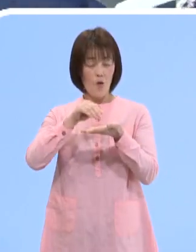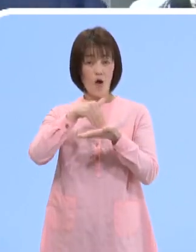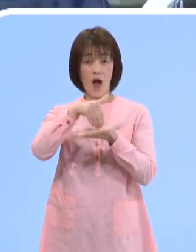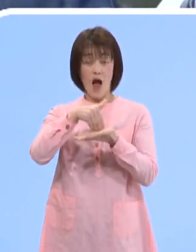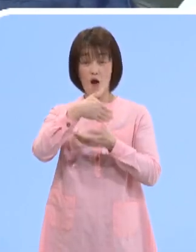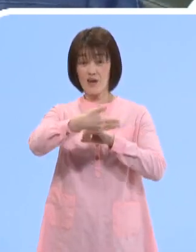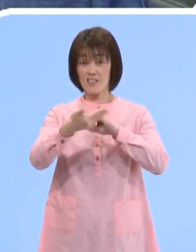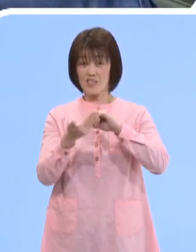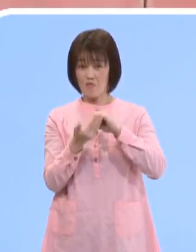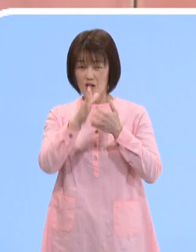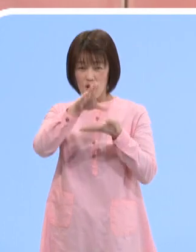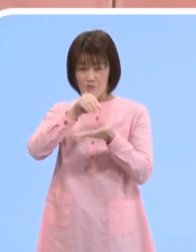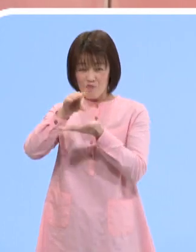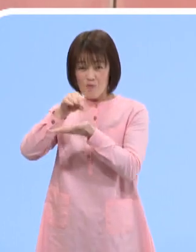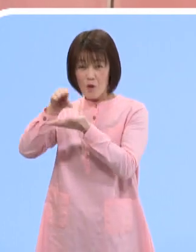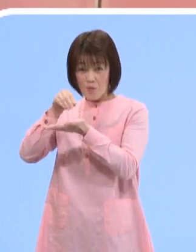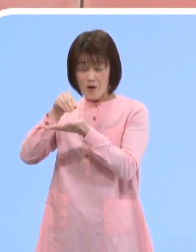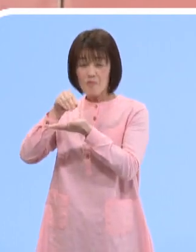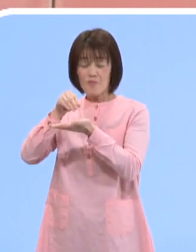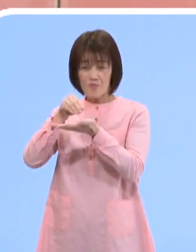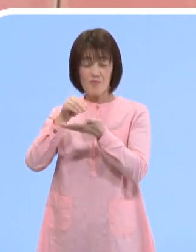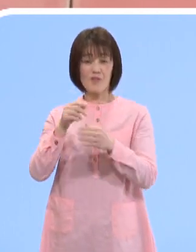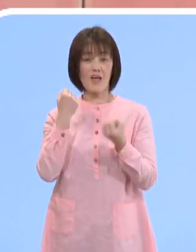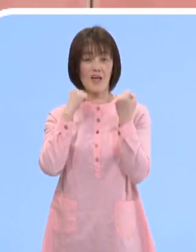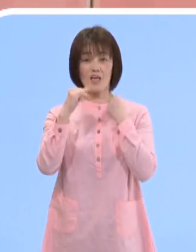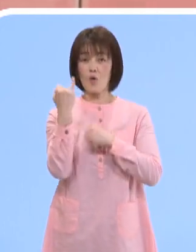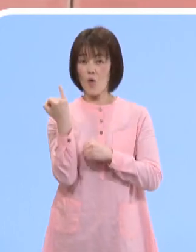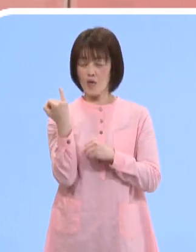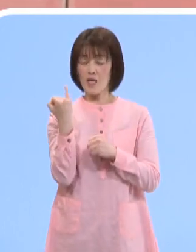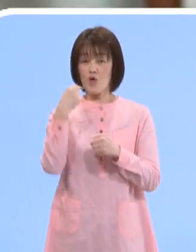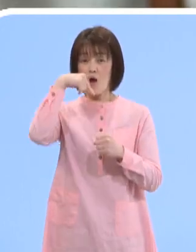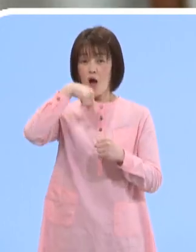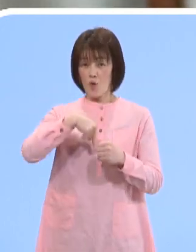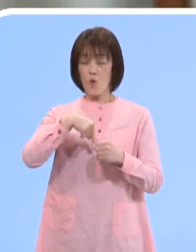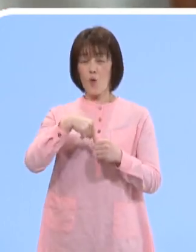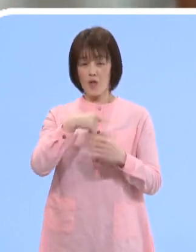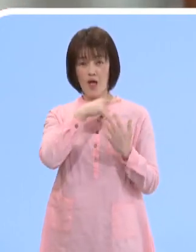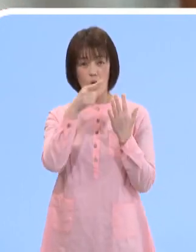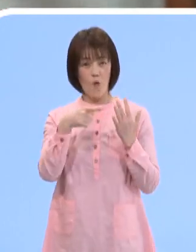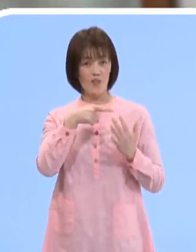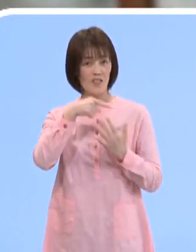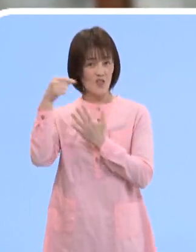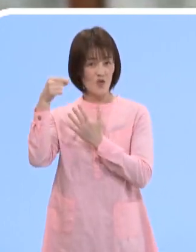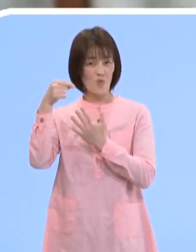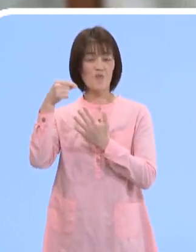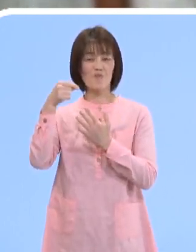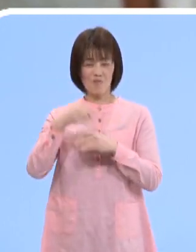ロケの映画を監督、ヒロインは淡路島でオーディション、